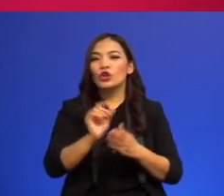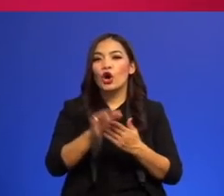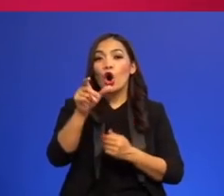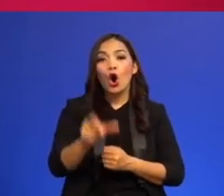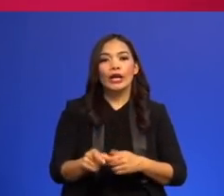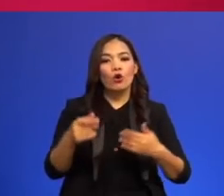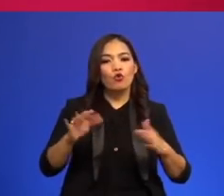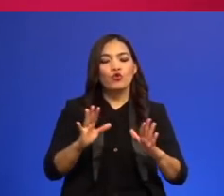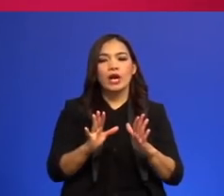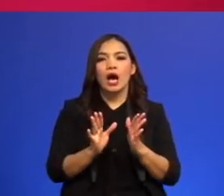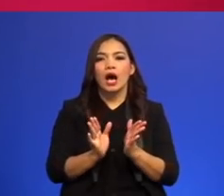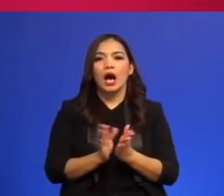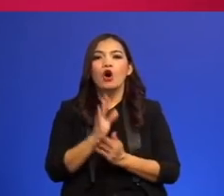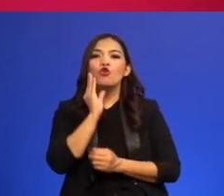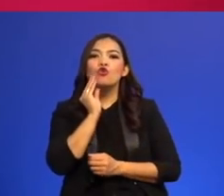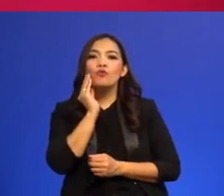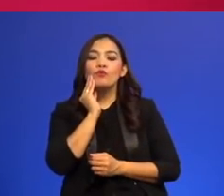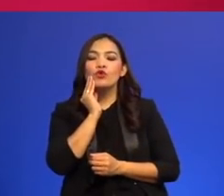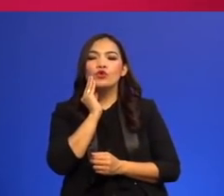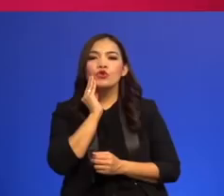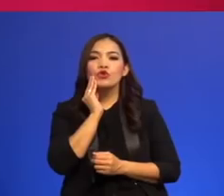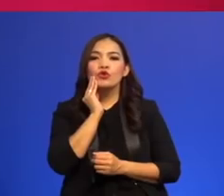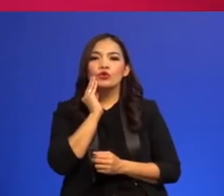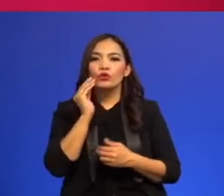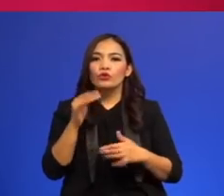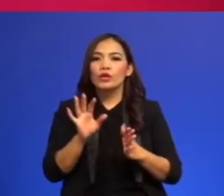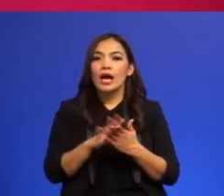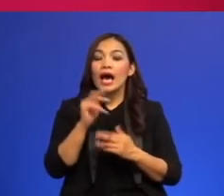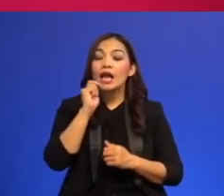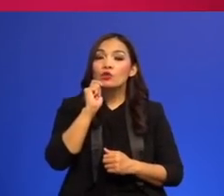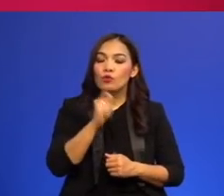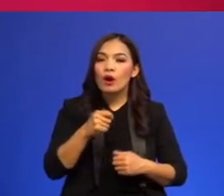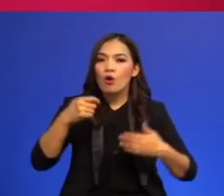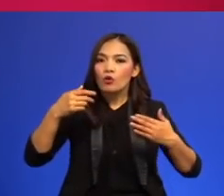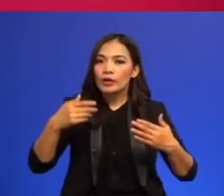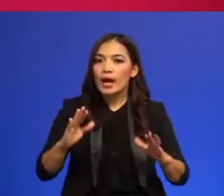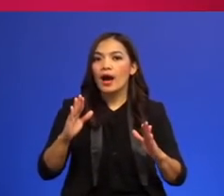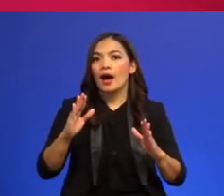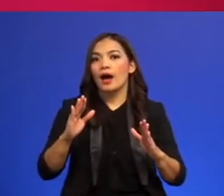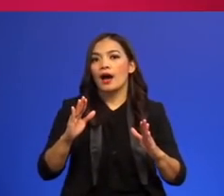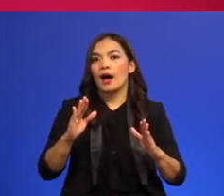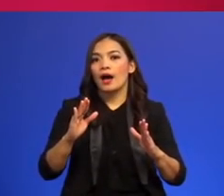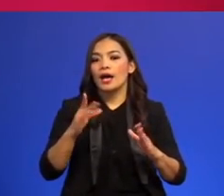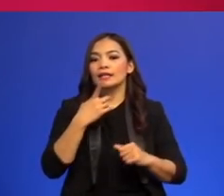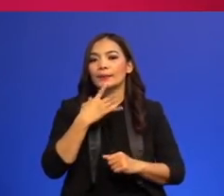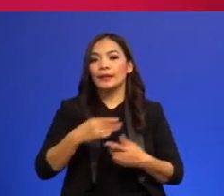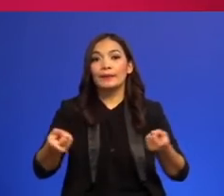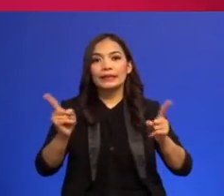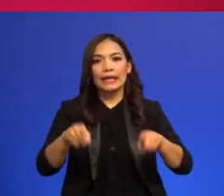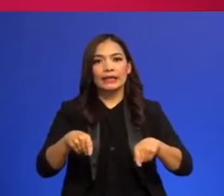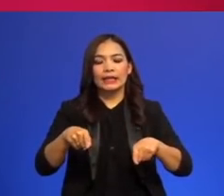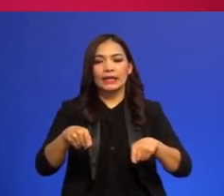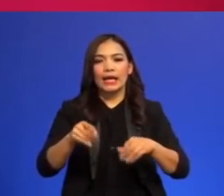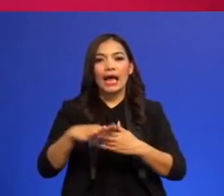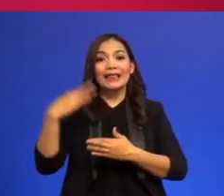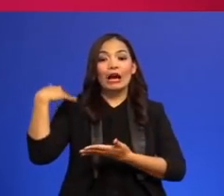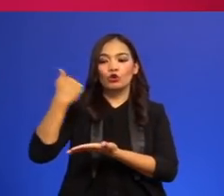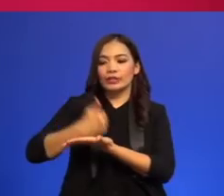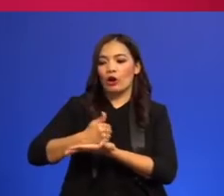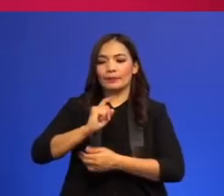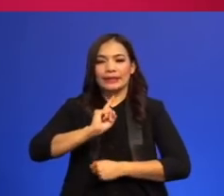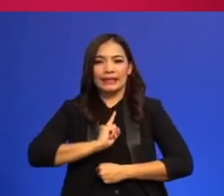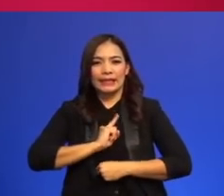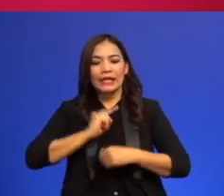sudah berusia matang atau sudah produktif karena sudah bisa mandiri memikul bebannya